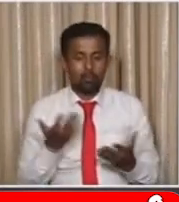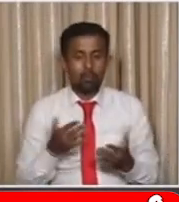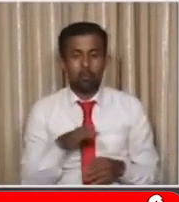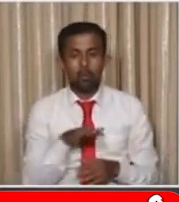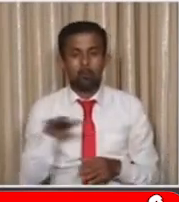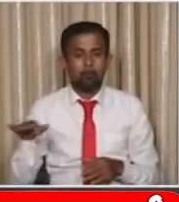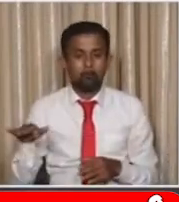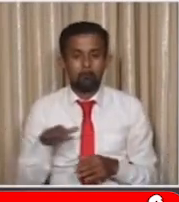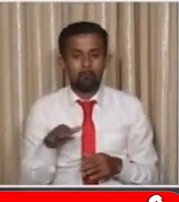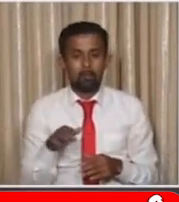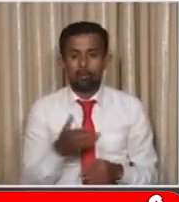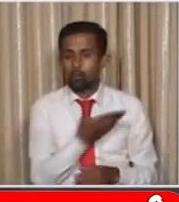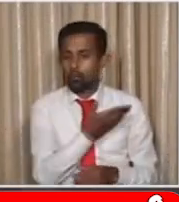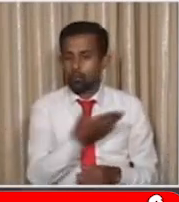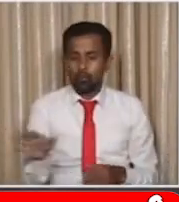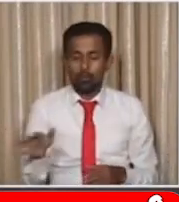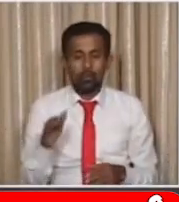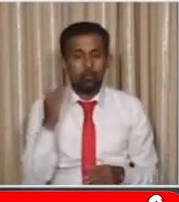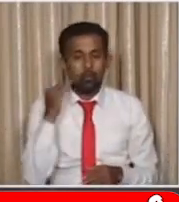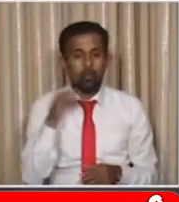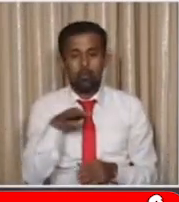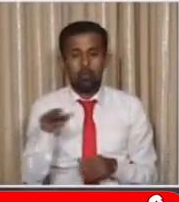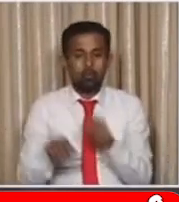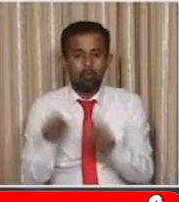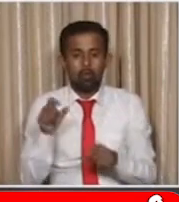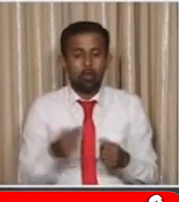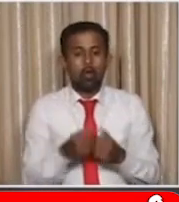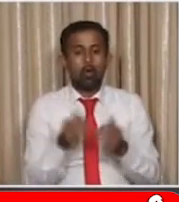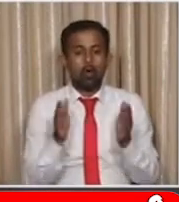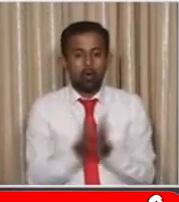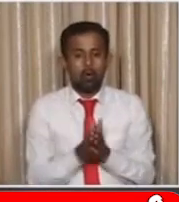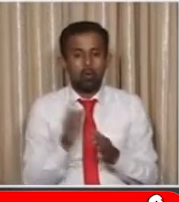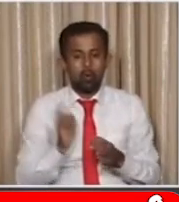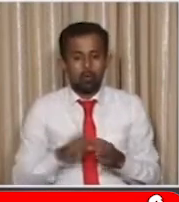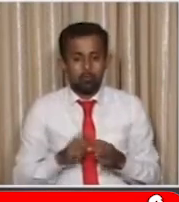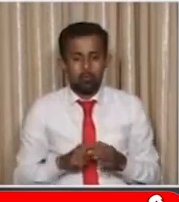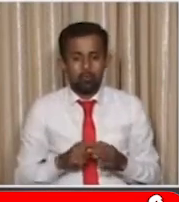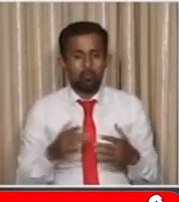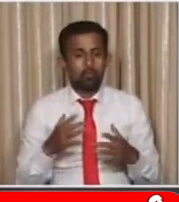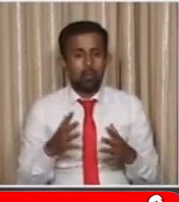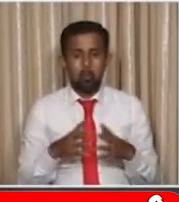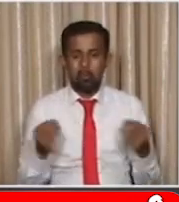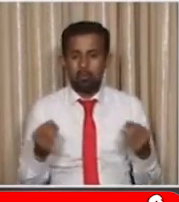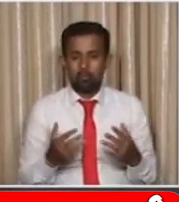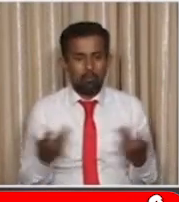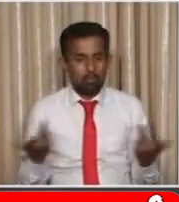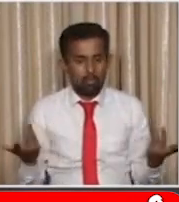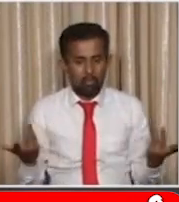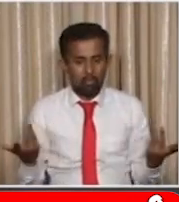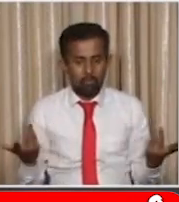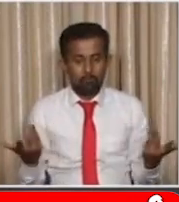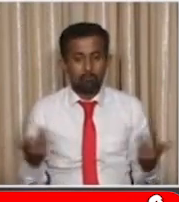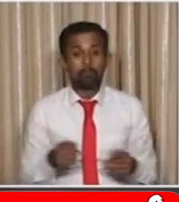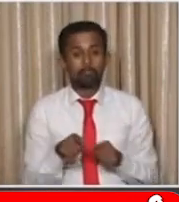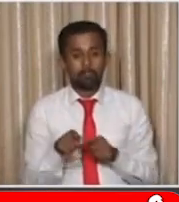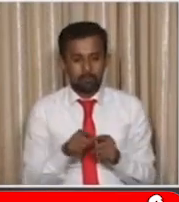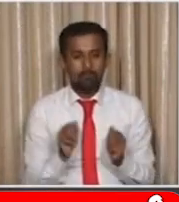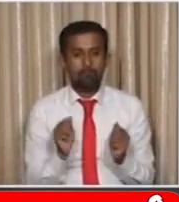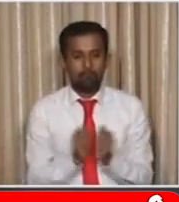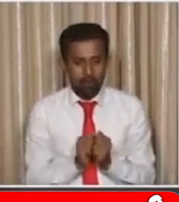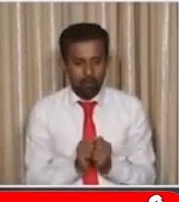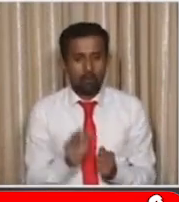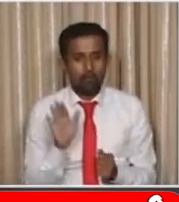அவர்களுடைய மீள்குடியேற்றங்கள் ஒன்றும் சரியாக முடிவடையவில்லை. அதற்குரிய ஏற்பாடுகள் நடக்க வேண்டும். அதே போல